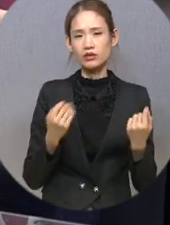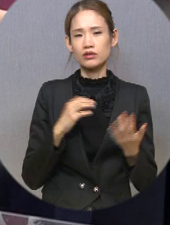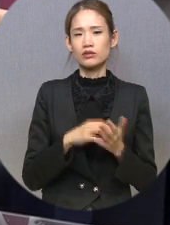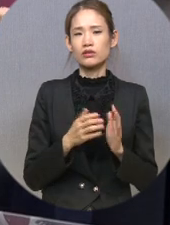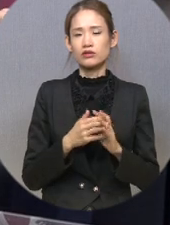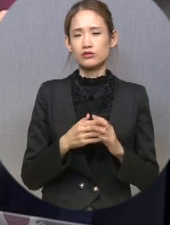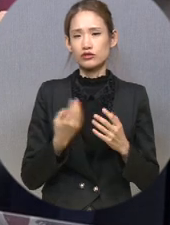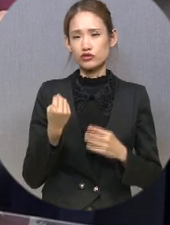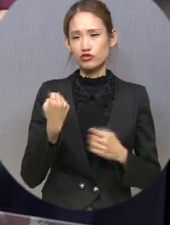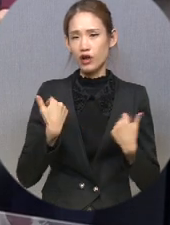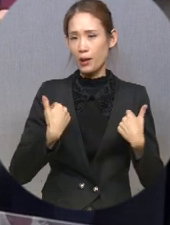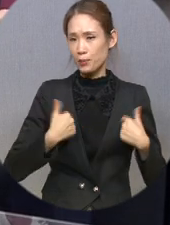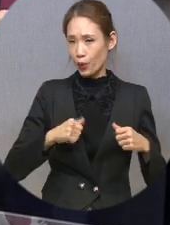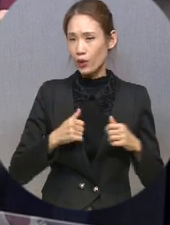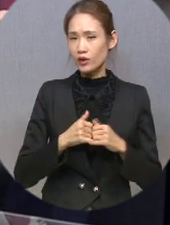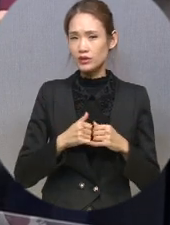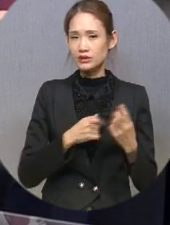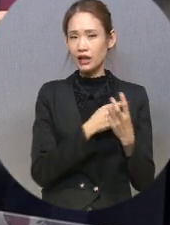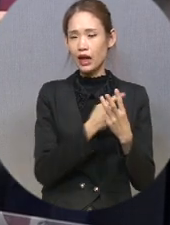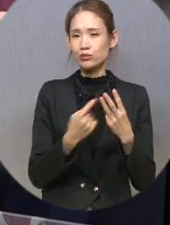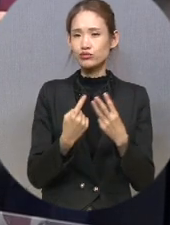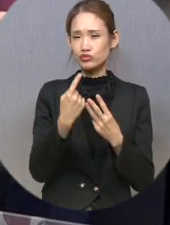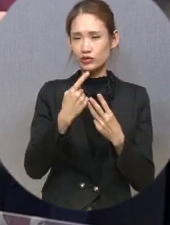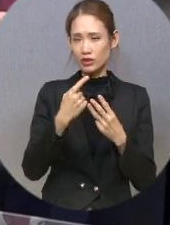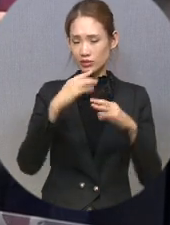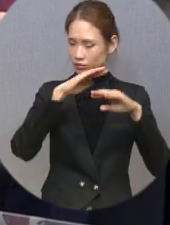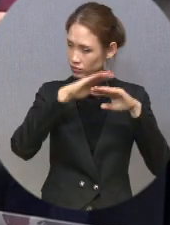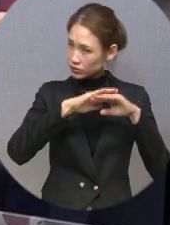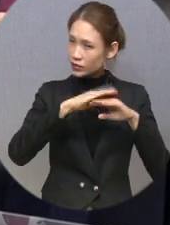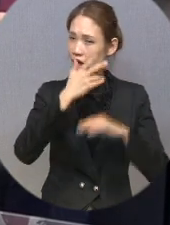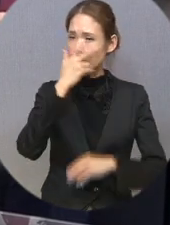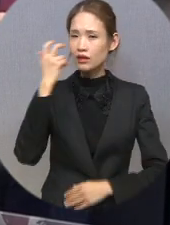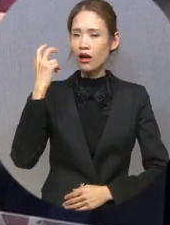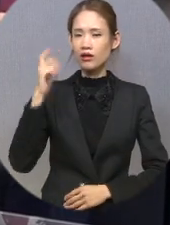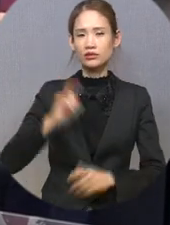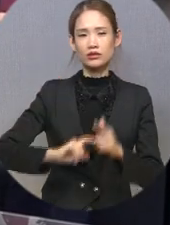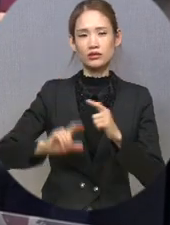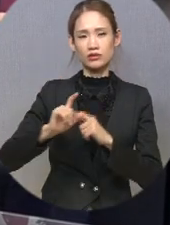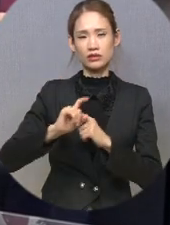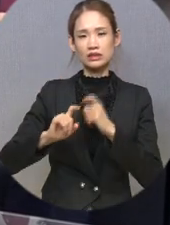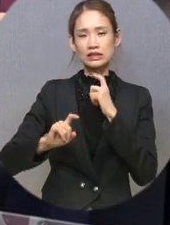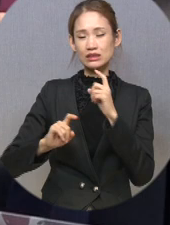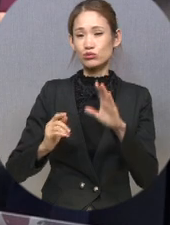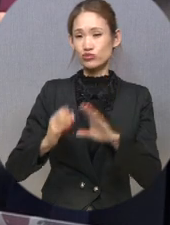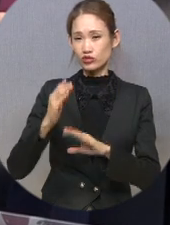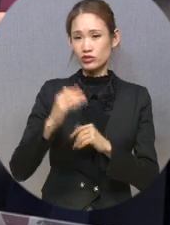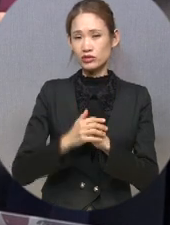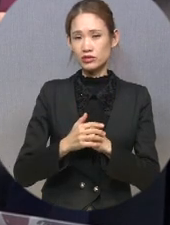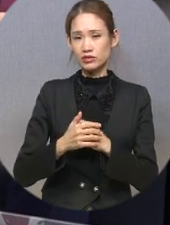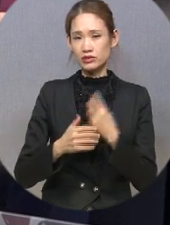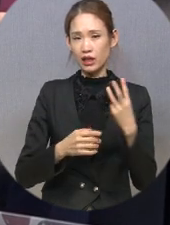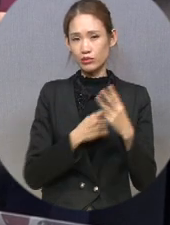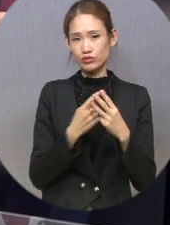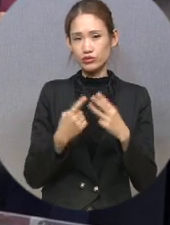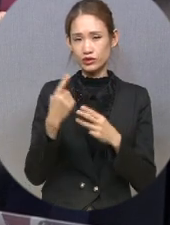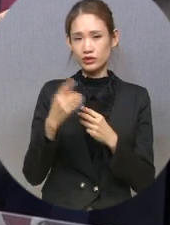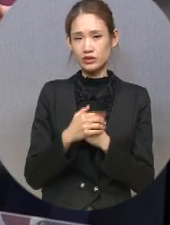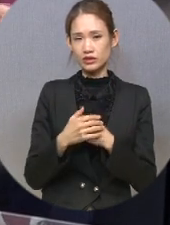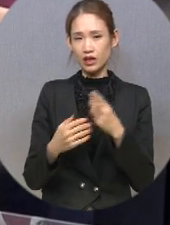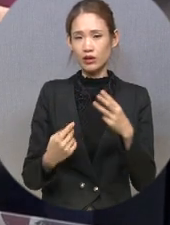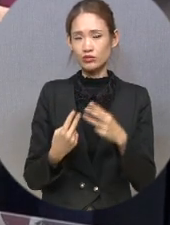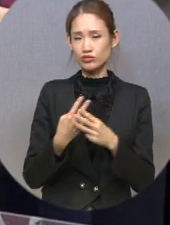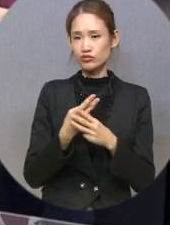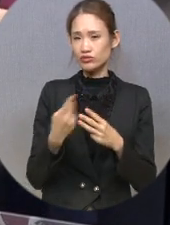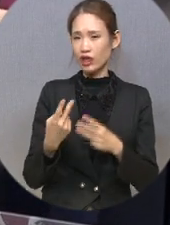수학을 아주 포기하고 처음부터 3분의 1 정도 높여서 하는데, 그 다음은 더 문제예요. 한 10분쯤 지나면 나머지 3분의 1 남겨놓고 3분의 2가